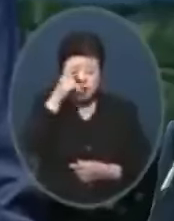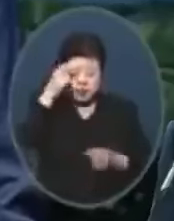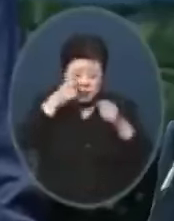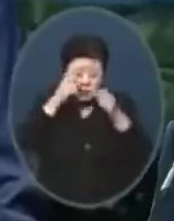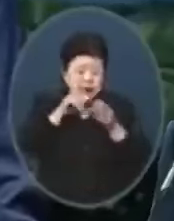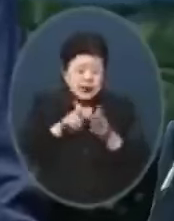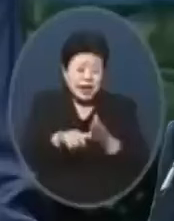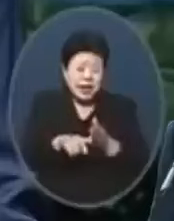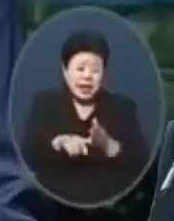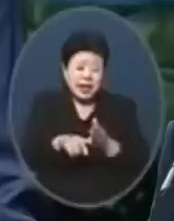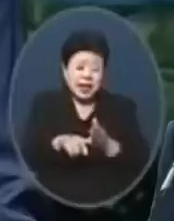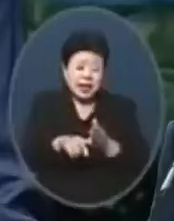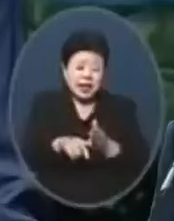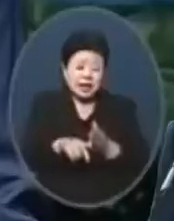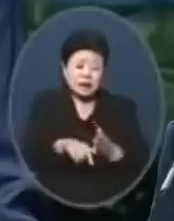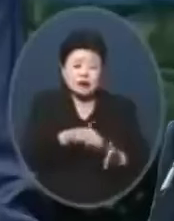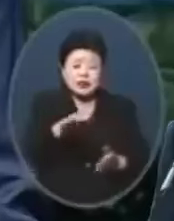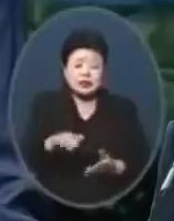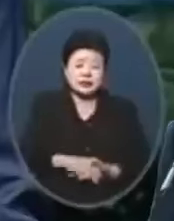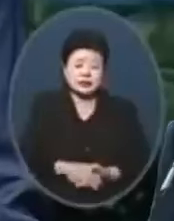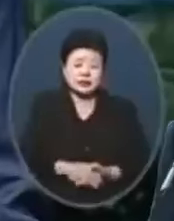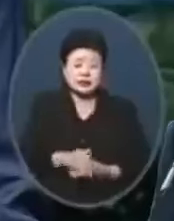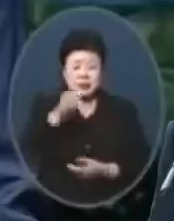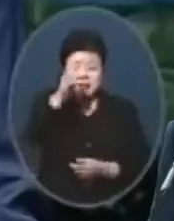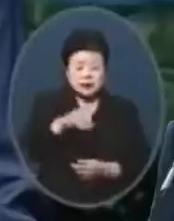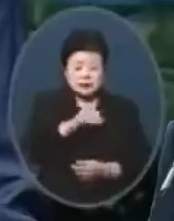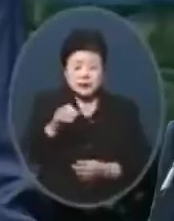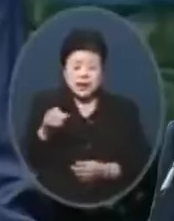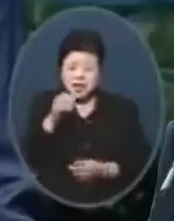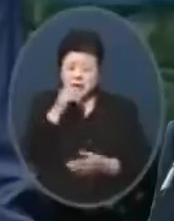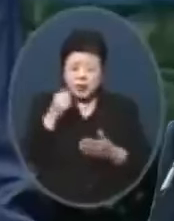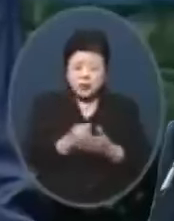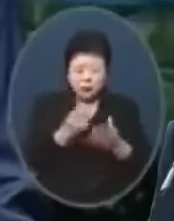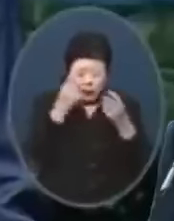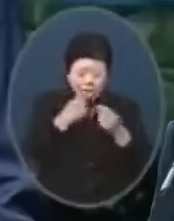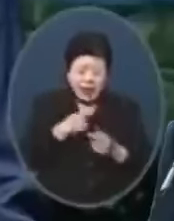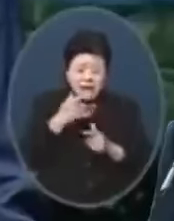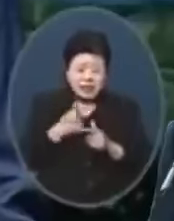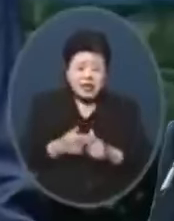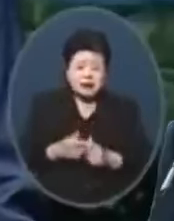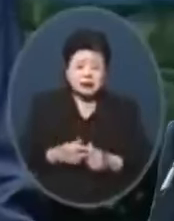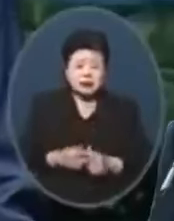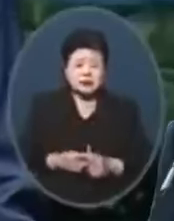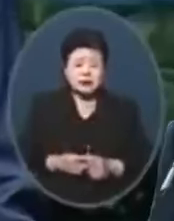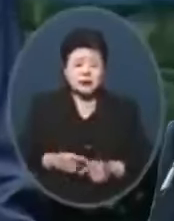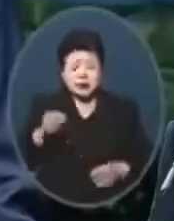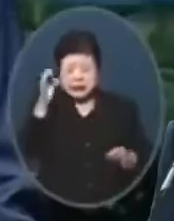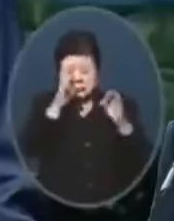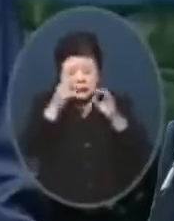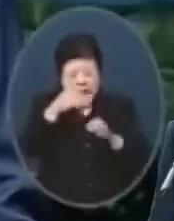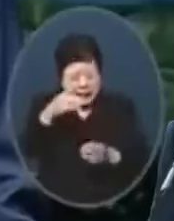때 우리는 십자가에 못 박혀 고난당한 예수님을 찾아가야 되는 것입니다.